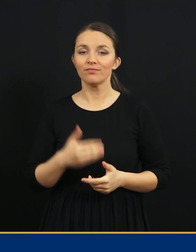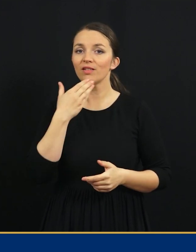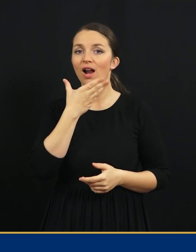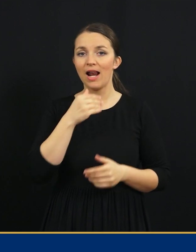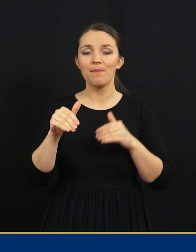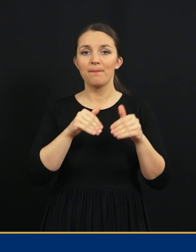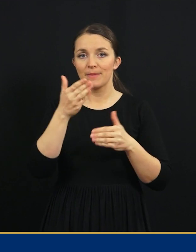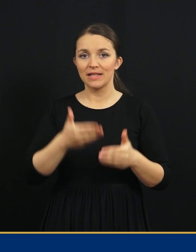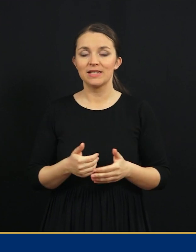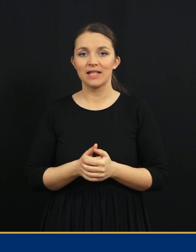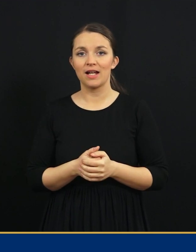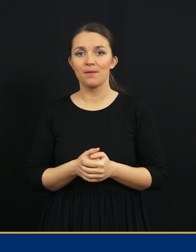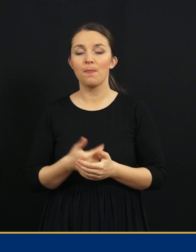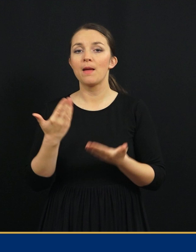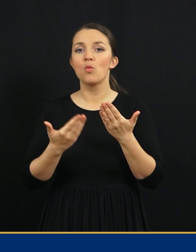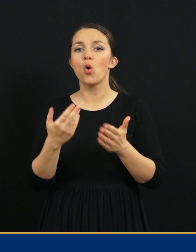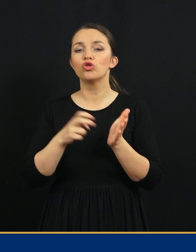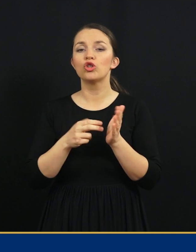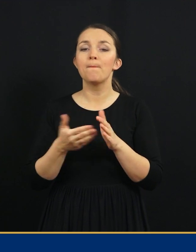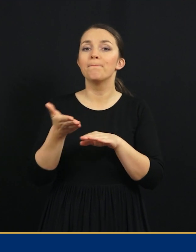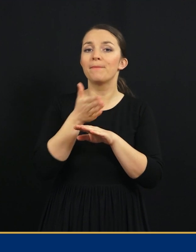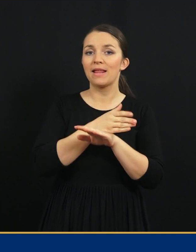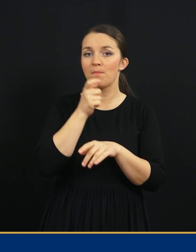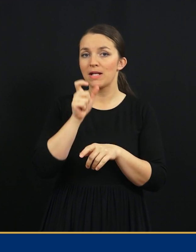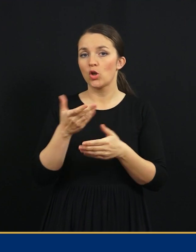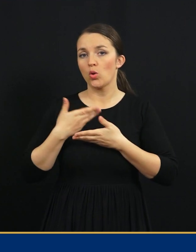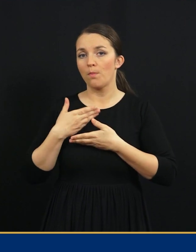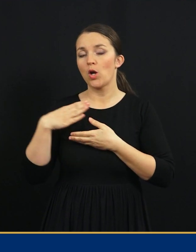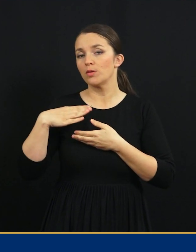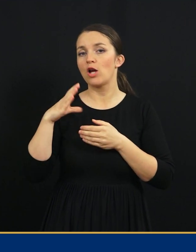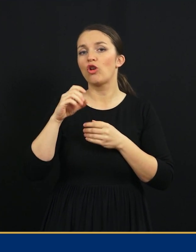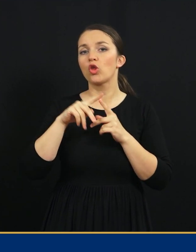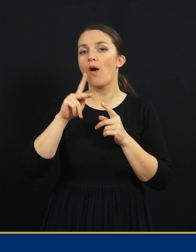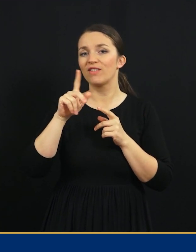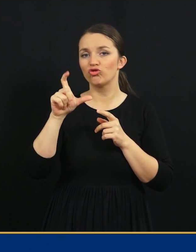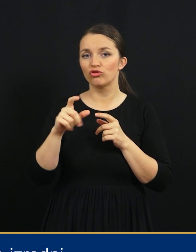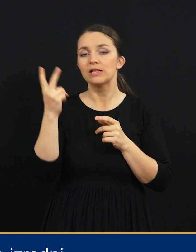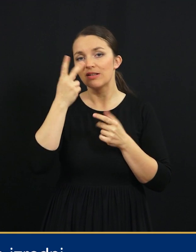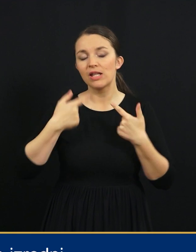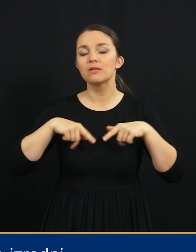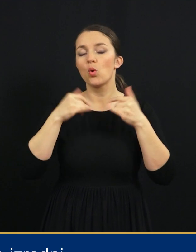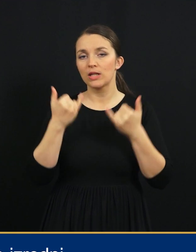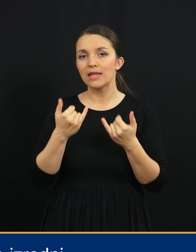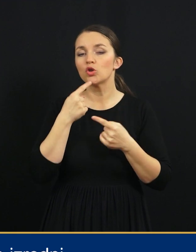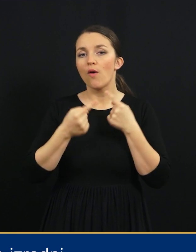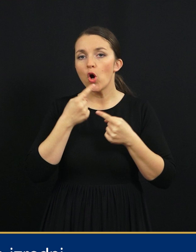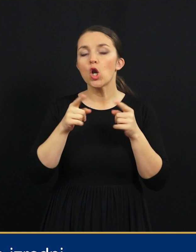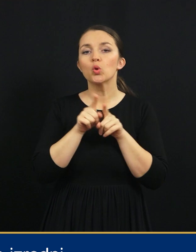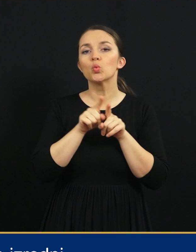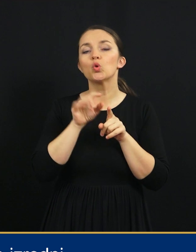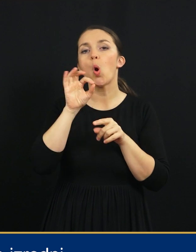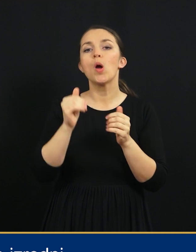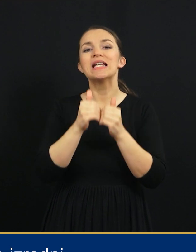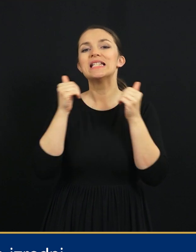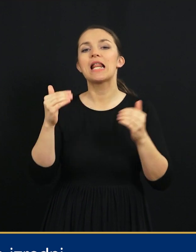Hvala lepa, minister. Morda še preden besedo dobi gospa Četkovič. Seveda smo danes govorili tudi